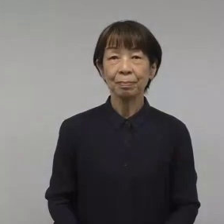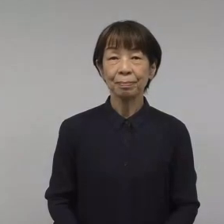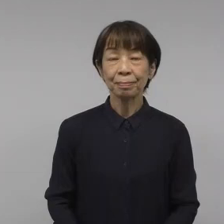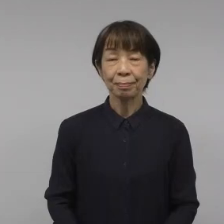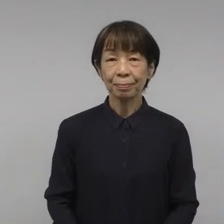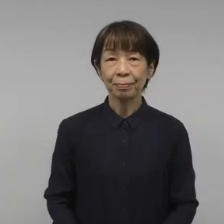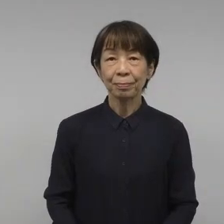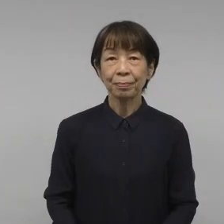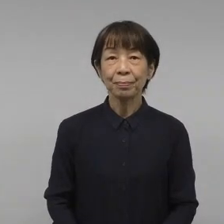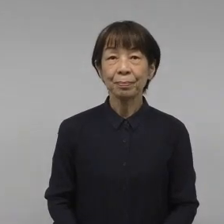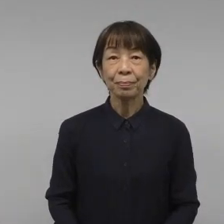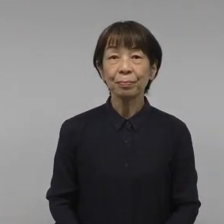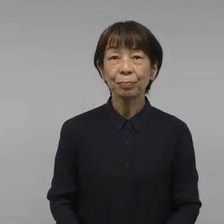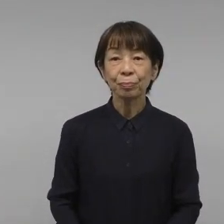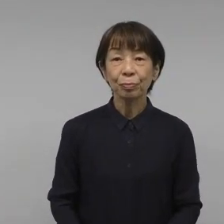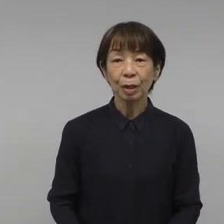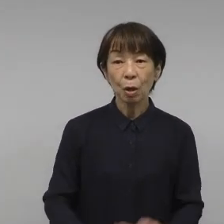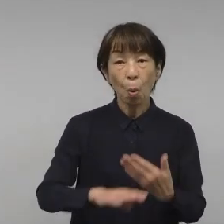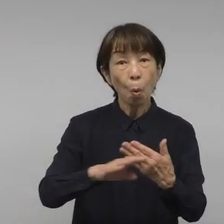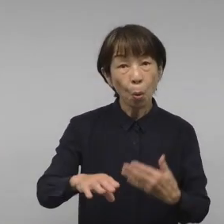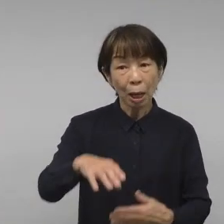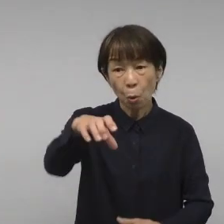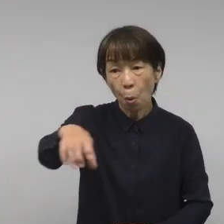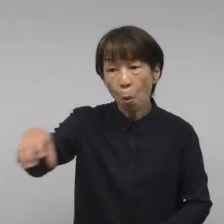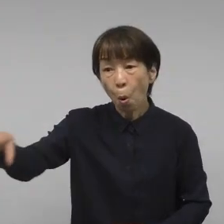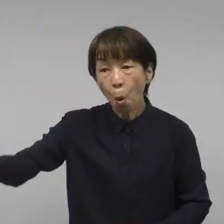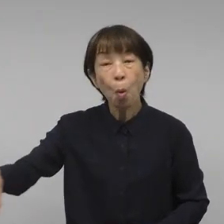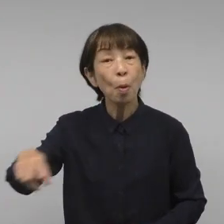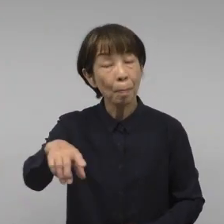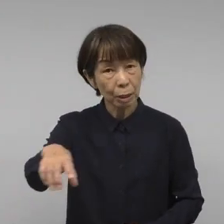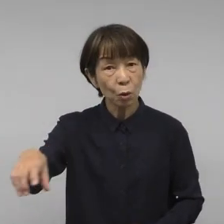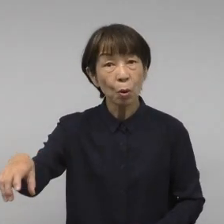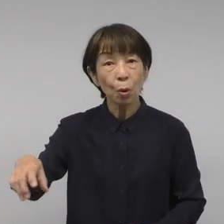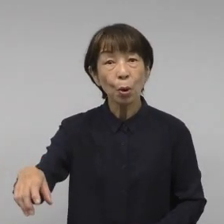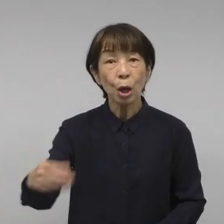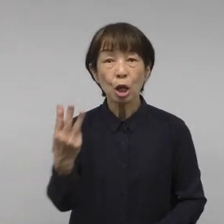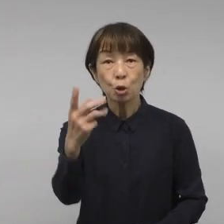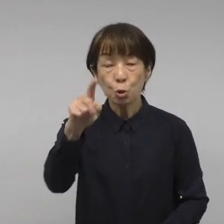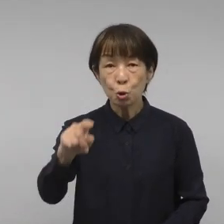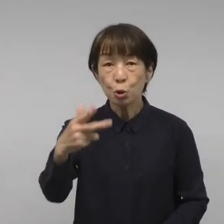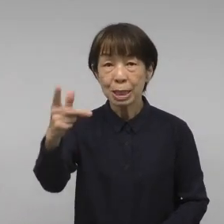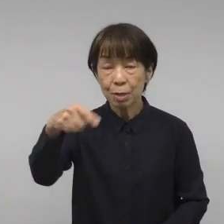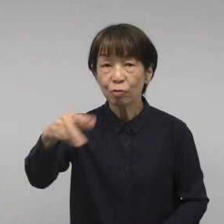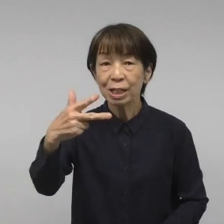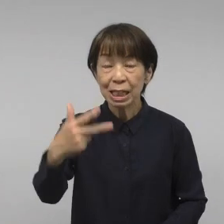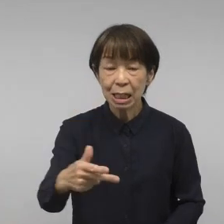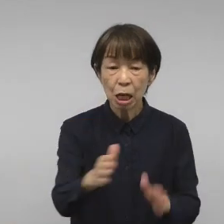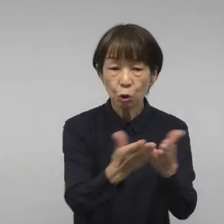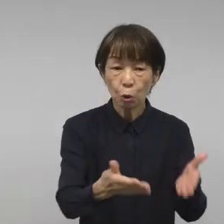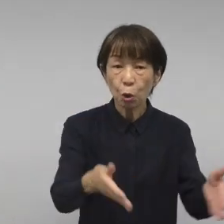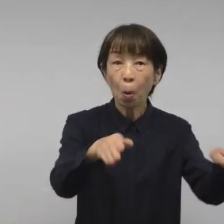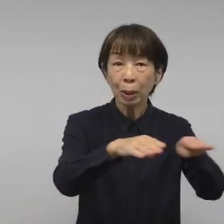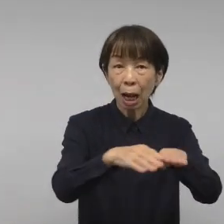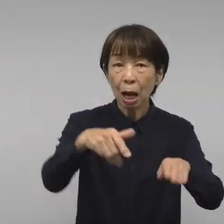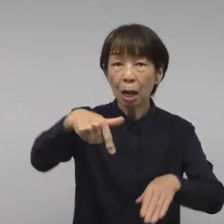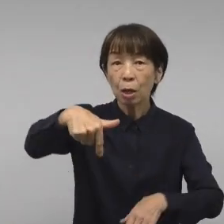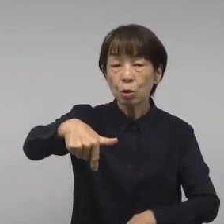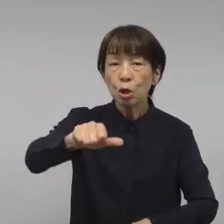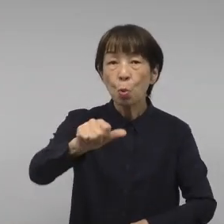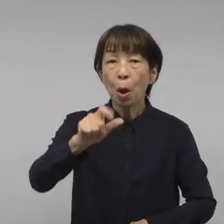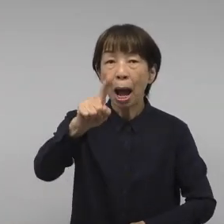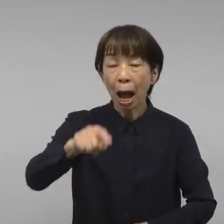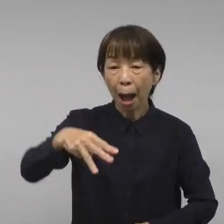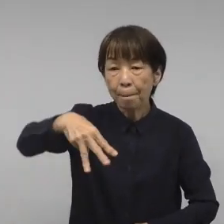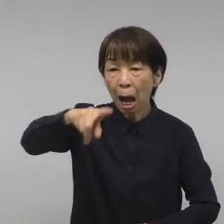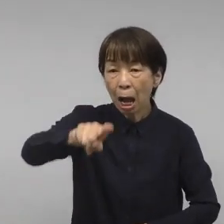はい、その他の訪問先ということでありますが、友人市の図書館、ファーマーズマーケット、それから、まあ、友